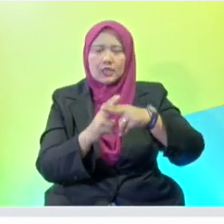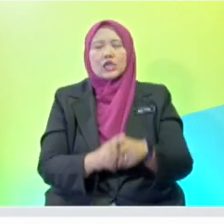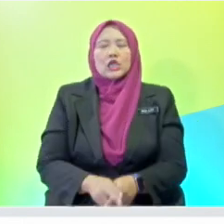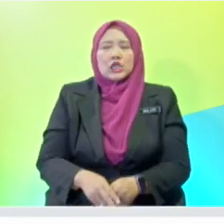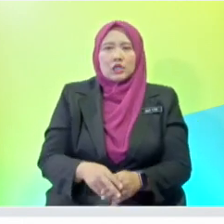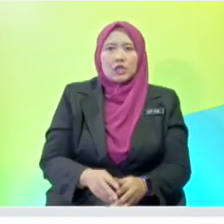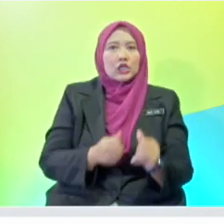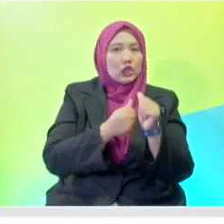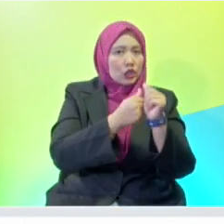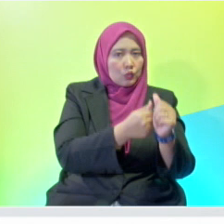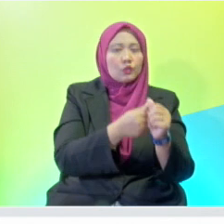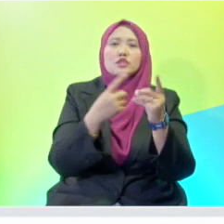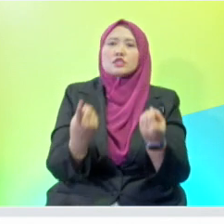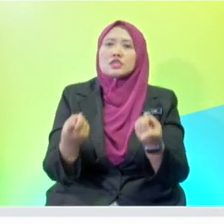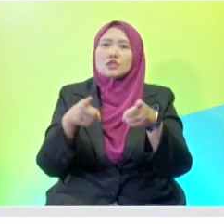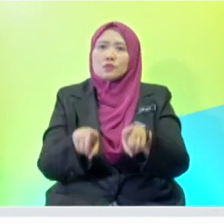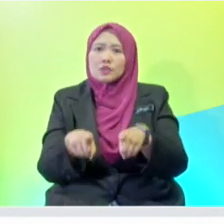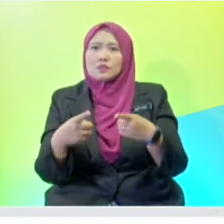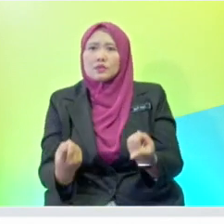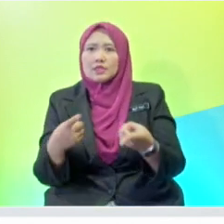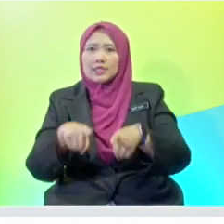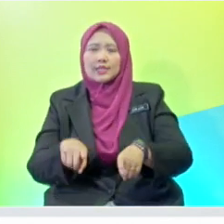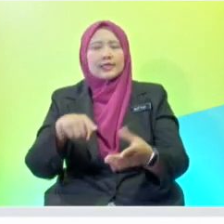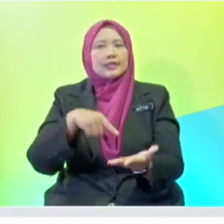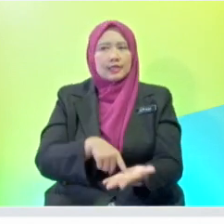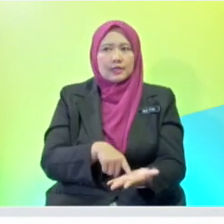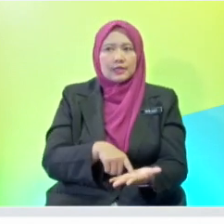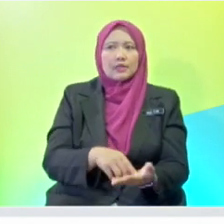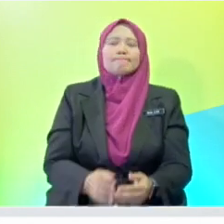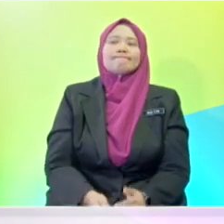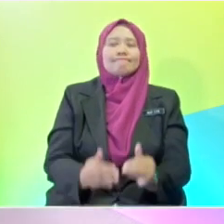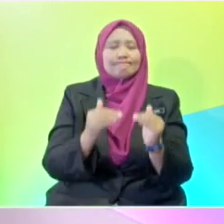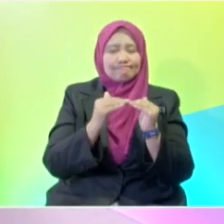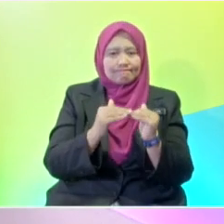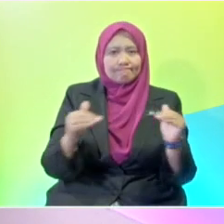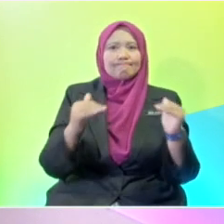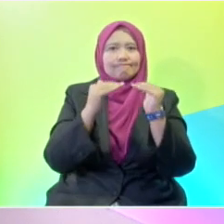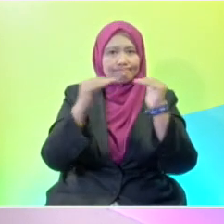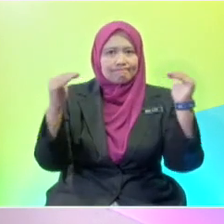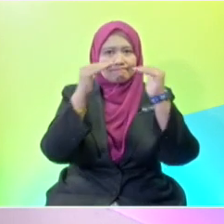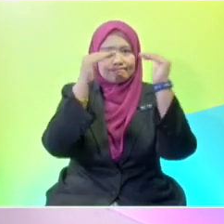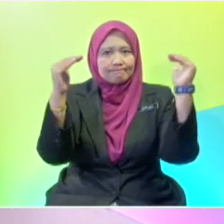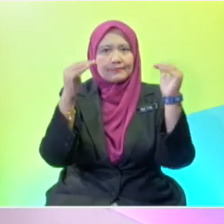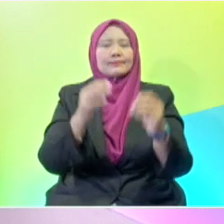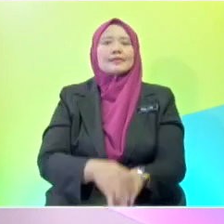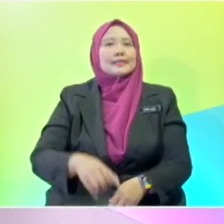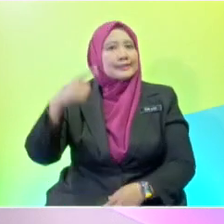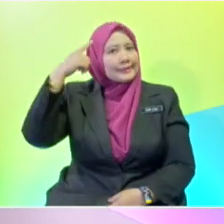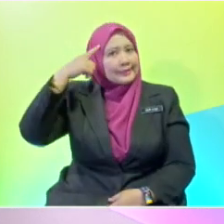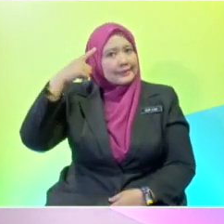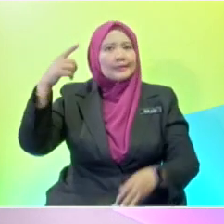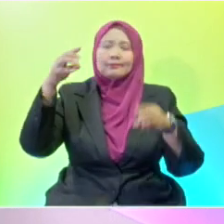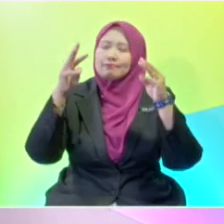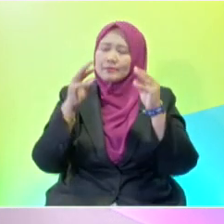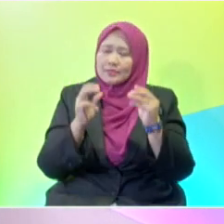peringkat-peringkat kemerosotan kognitif ataupun peringkat-peringkat demensia sebenarnya sangat menarik proses ini ya Di mana murid